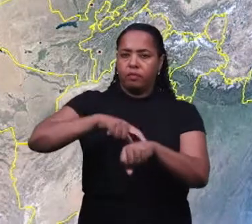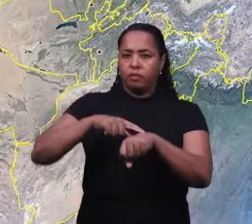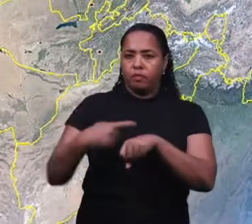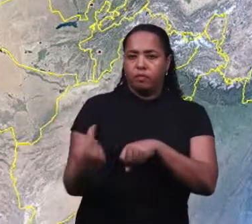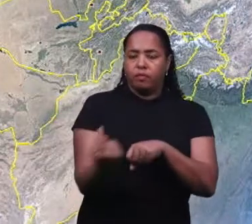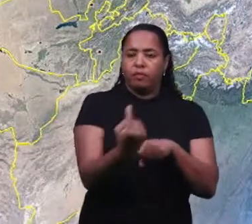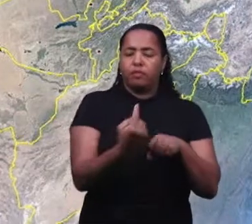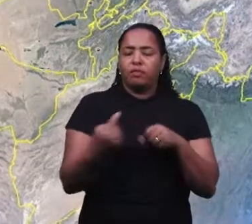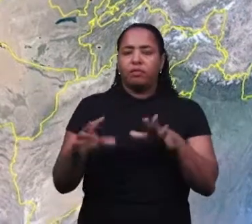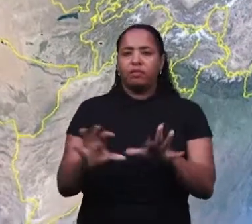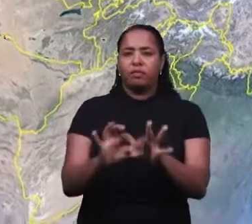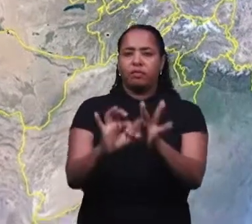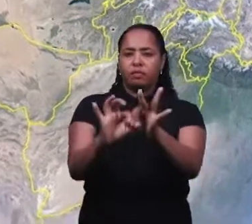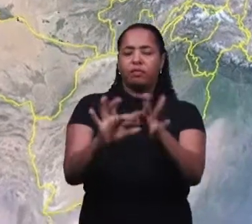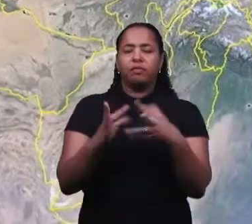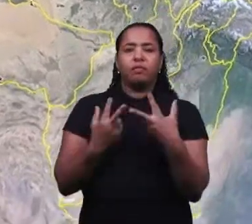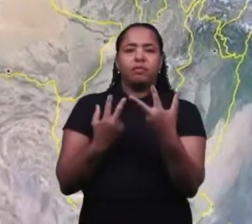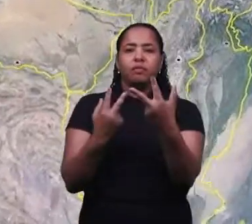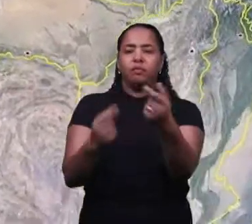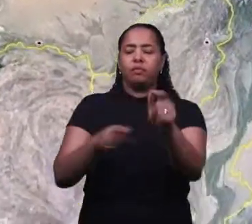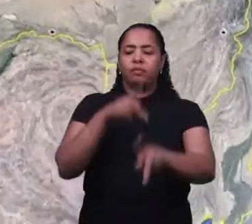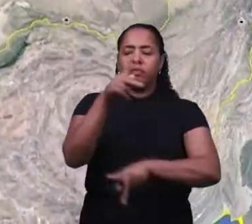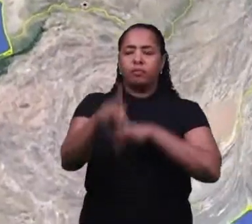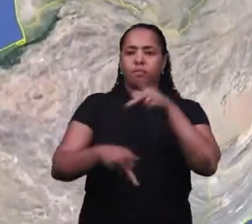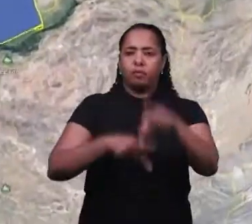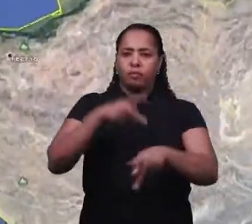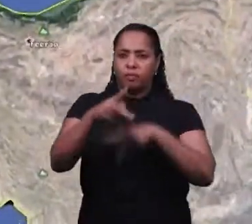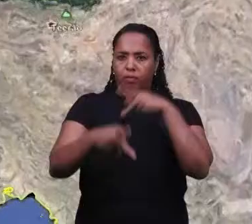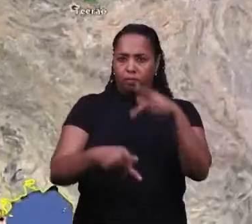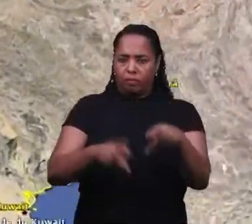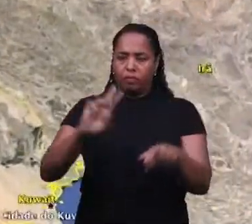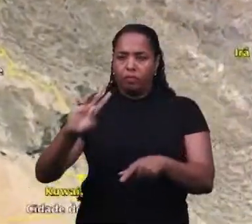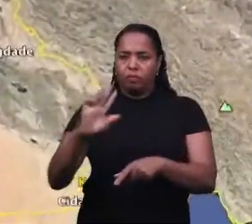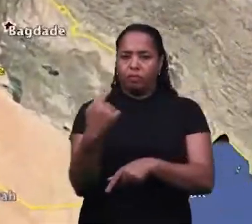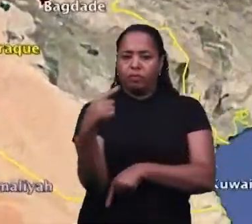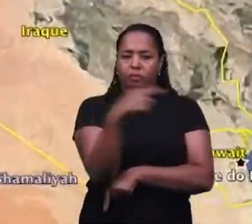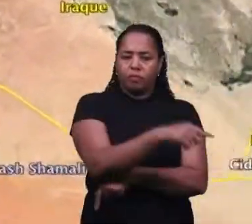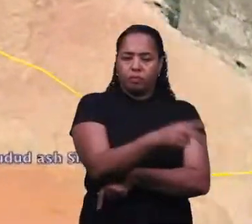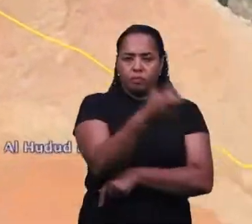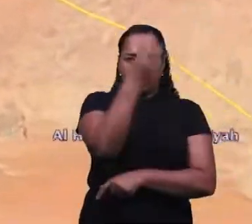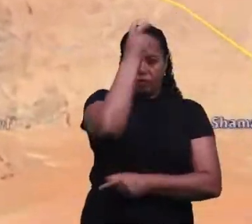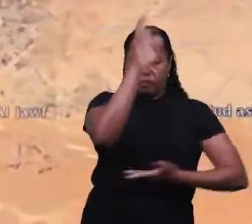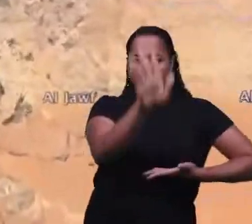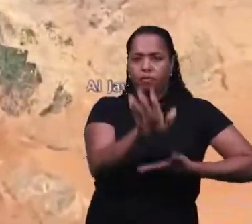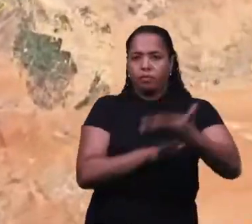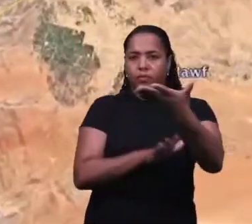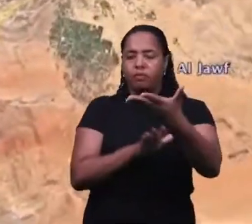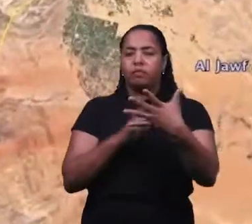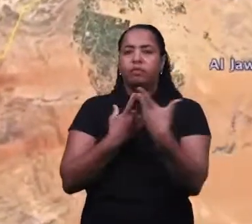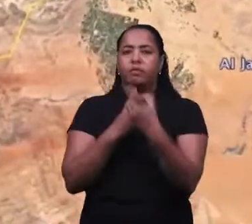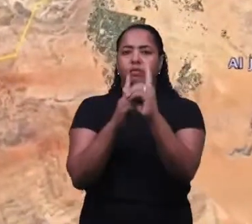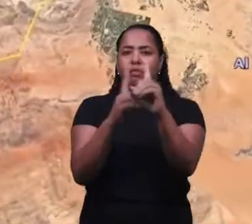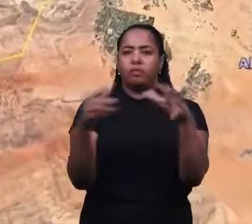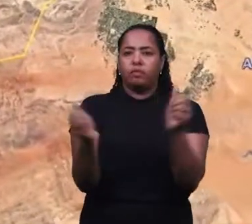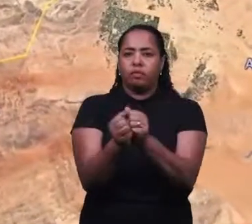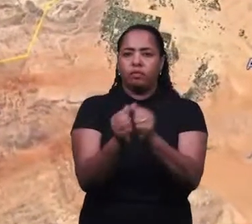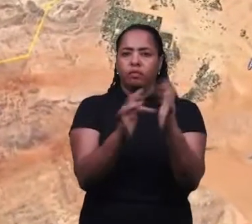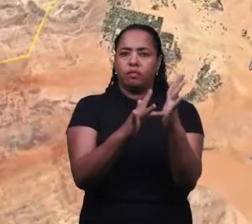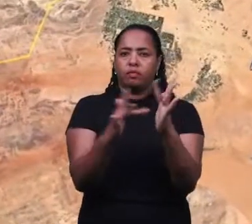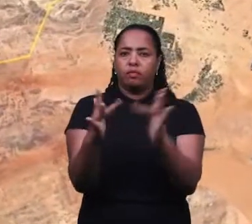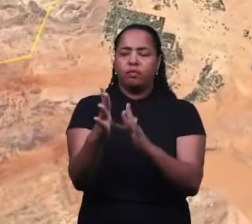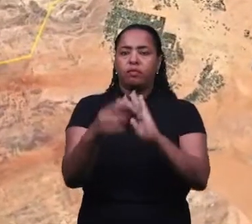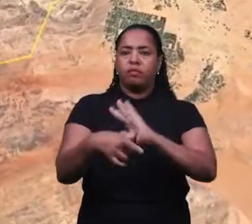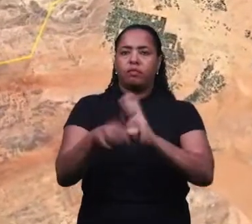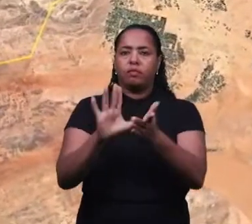un moment d'unité et de communion, comme l'ont vécu les Hébreux à leur sortie d'Égypte et les disciples avec le Seigneur